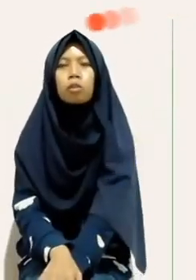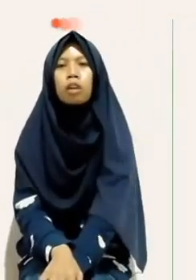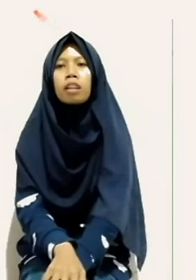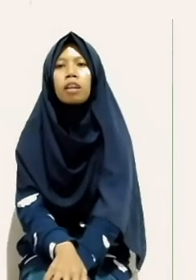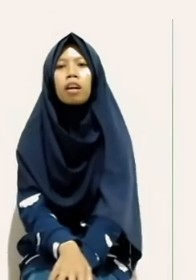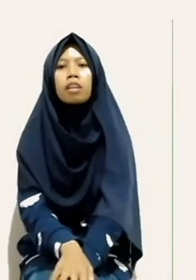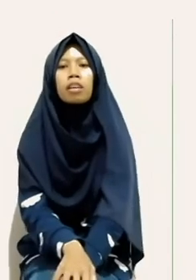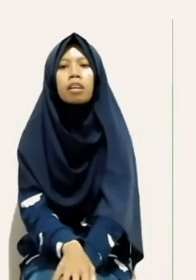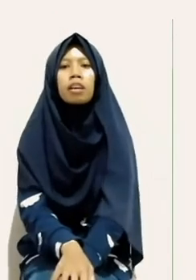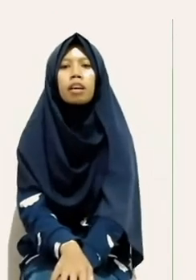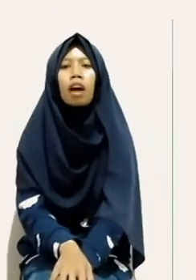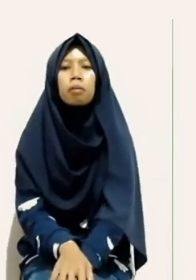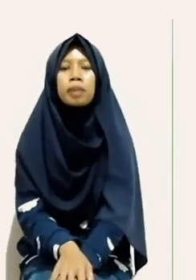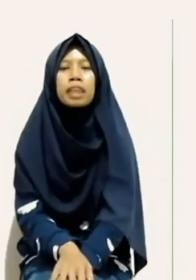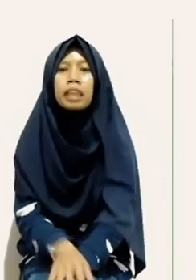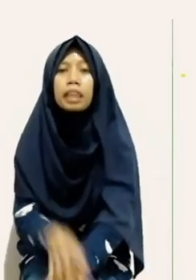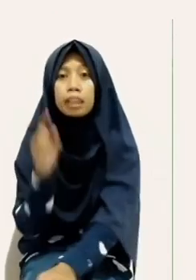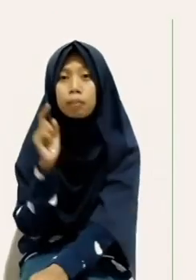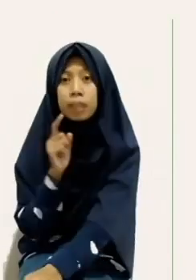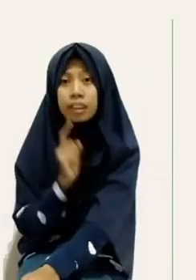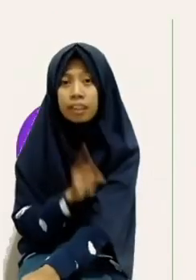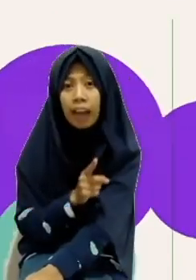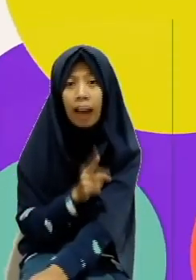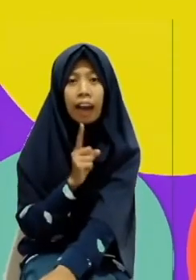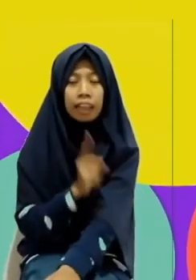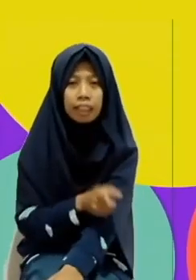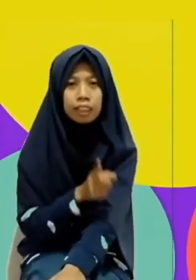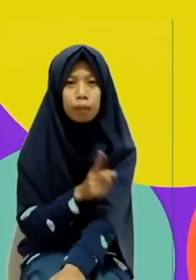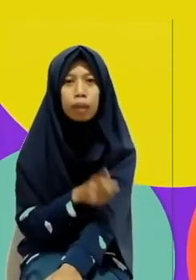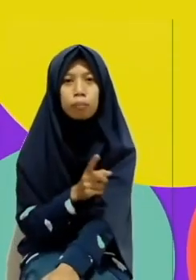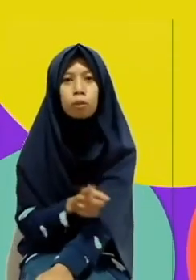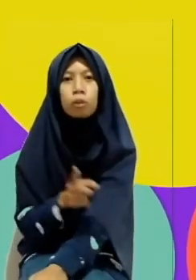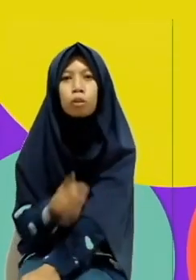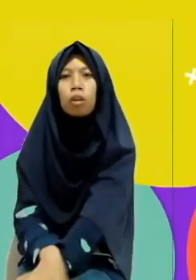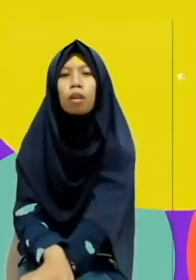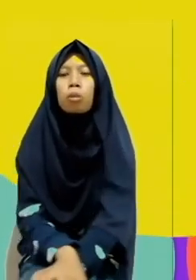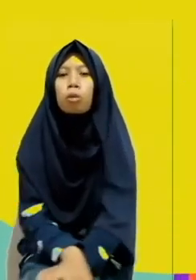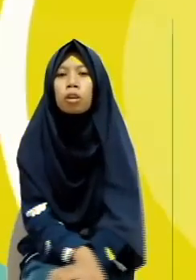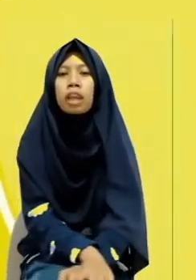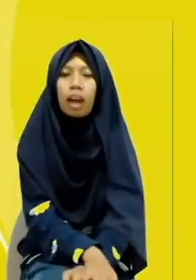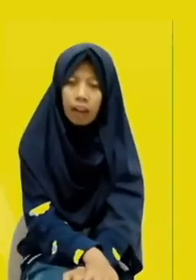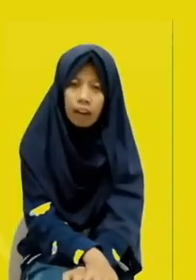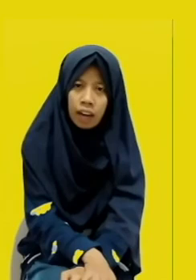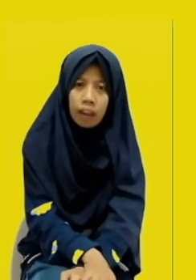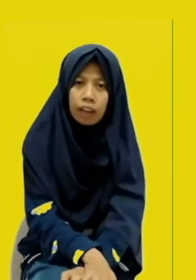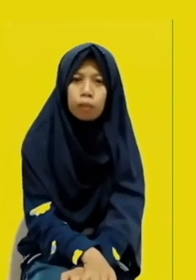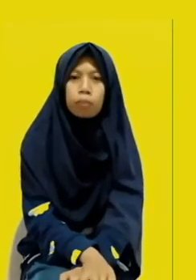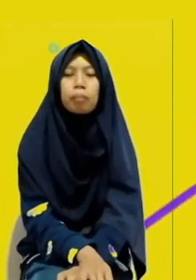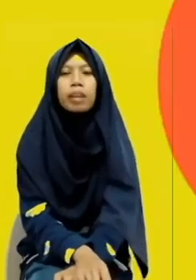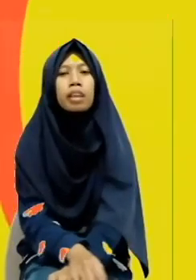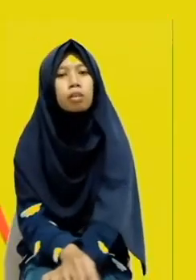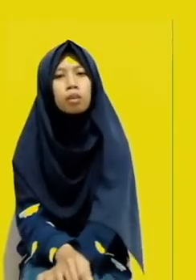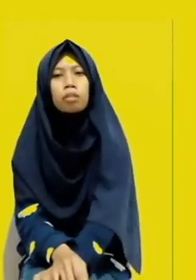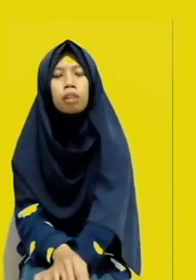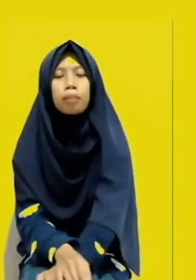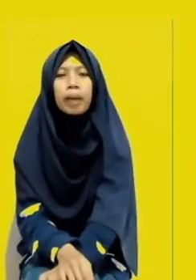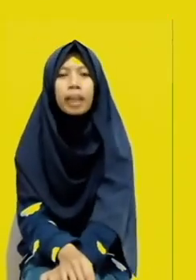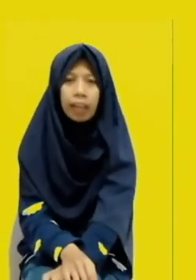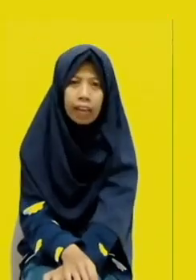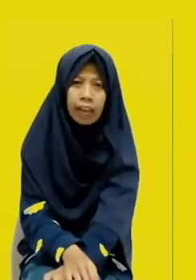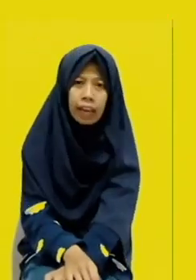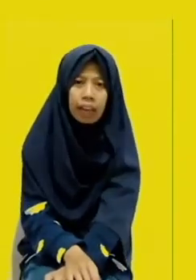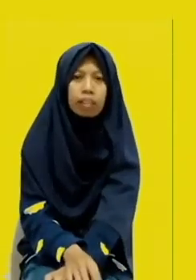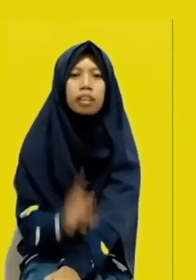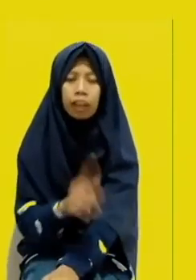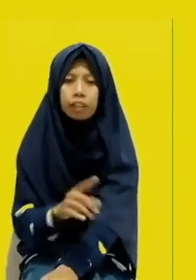terus ada lagi kalau misalnya diminta ayah sama ibu untuk murojaah membaca surat-surat